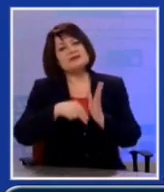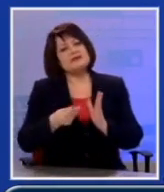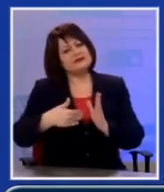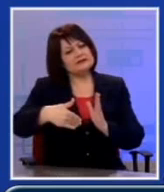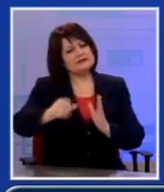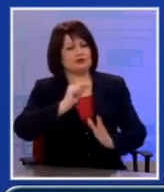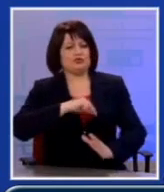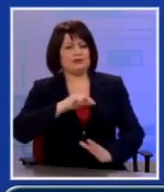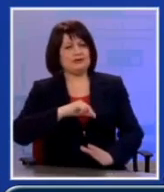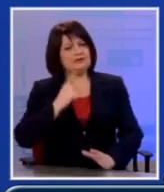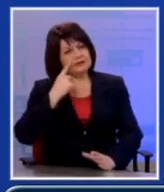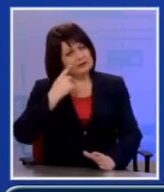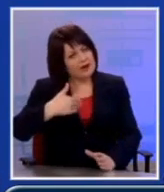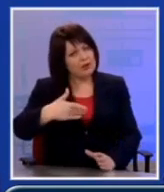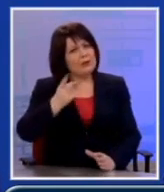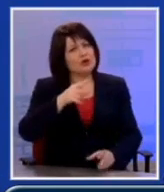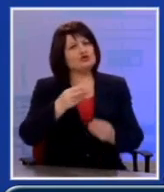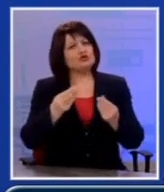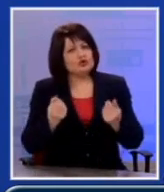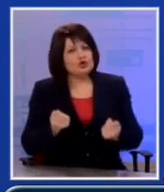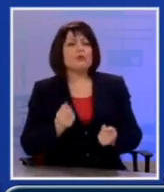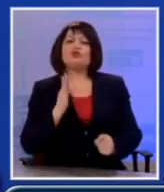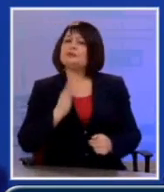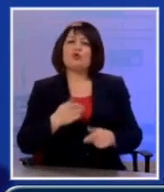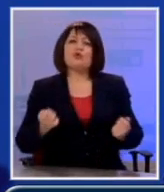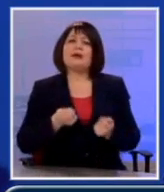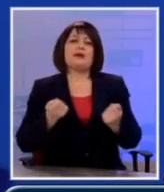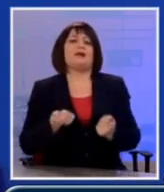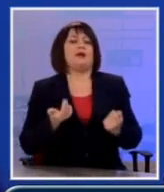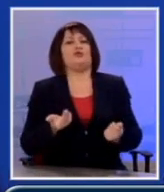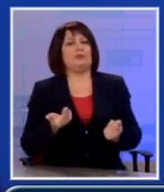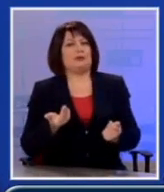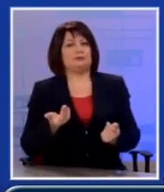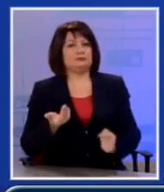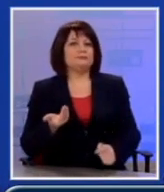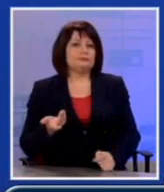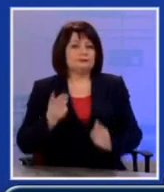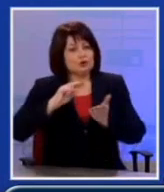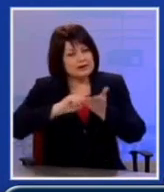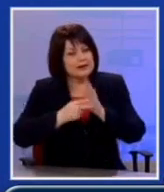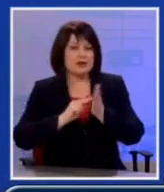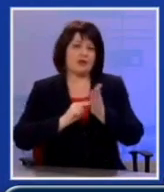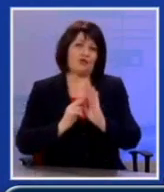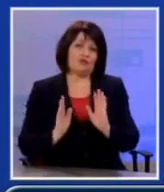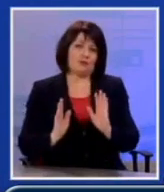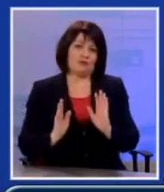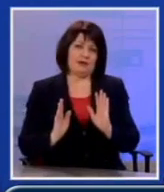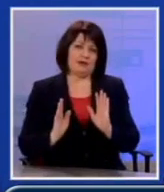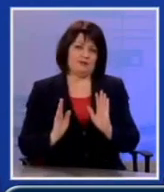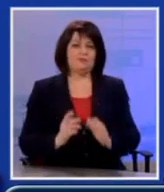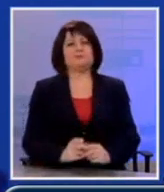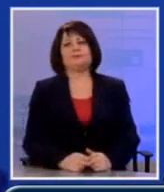συμβάσεων και με προβλέψεις άλλες οι οποίες μπορούν να φτάσουν σε σημεία μεγάλης